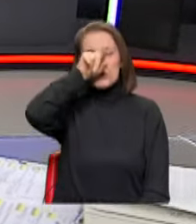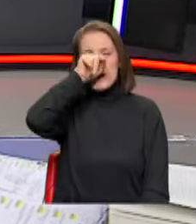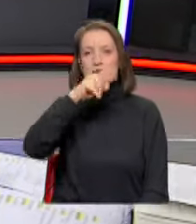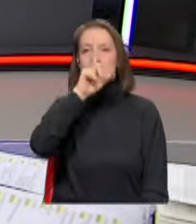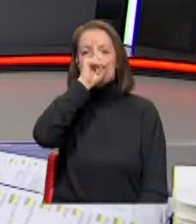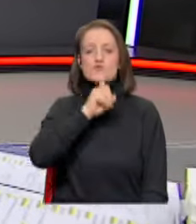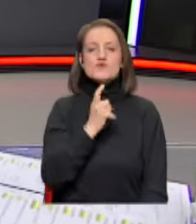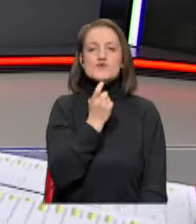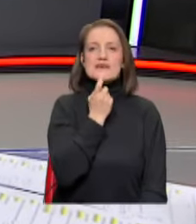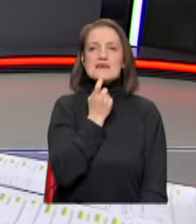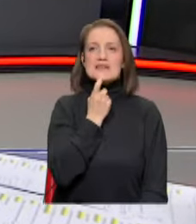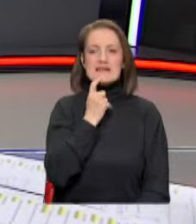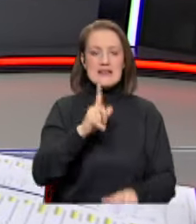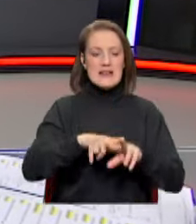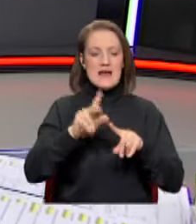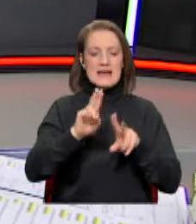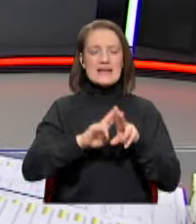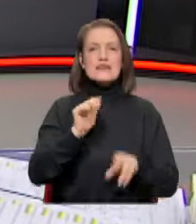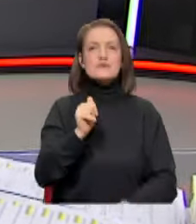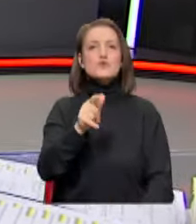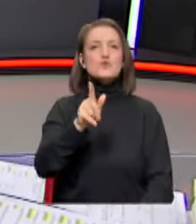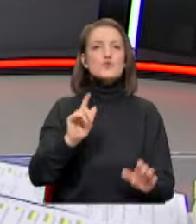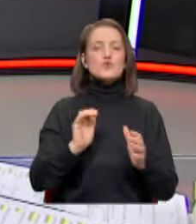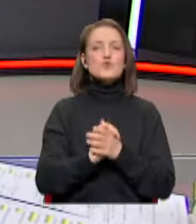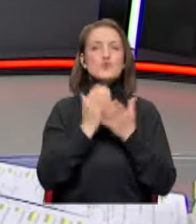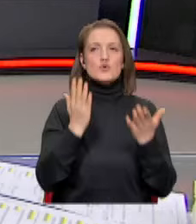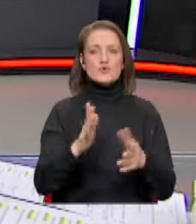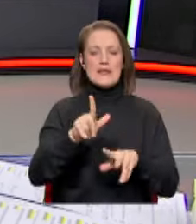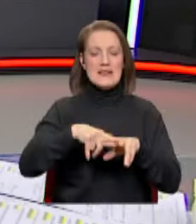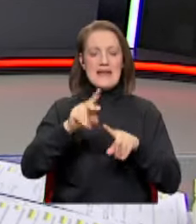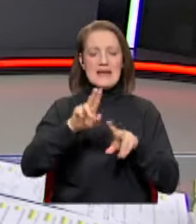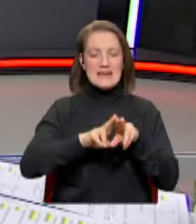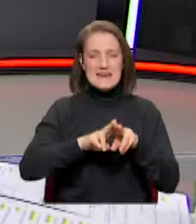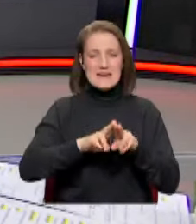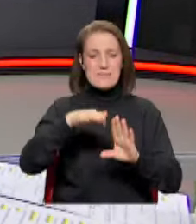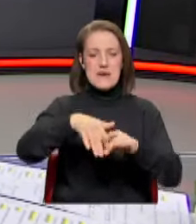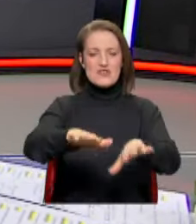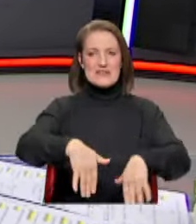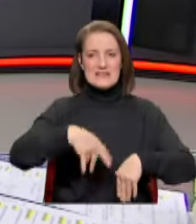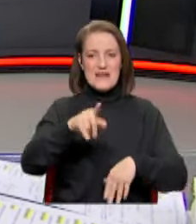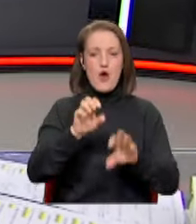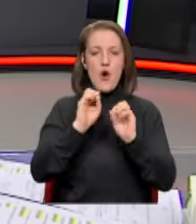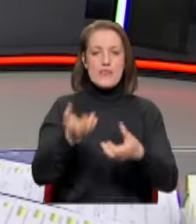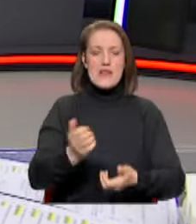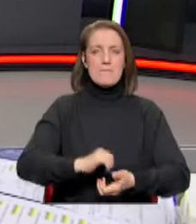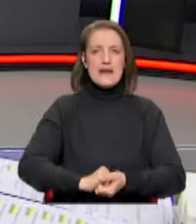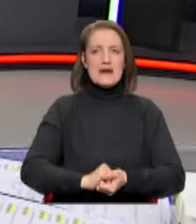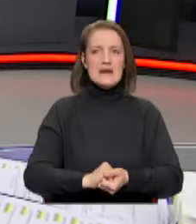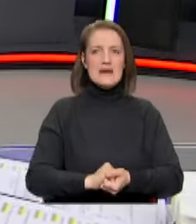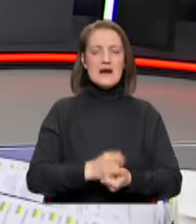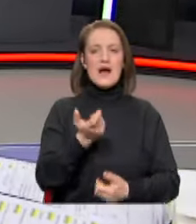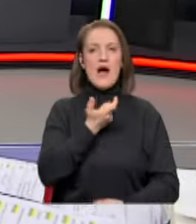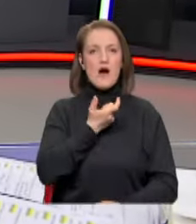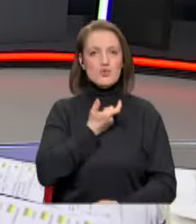100 yılında laiklik gününü kutluyoruz diyorlar laiklik Meclisi hilafetin kaldırıldığı Öğretim birliğinin